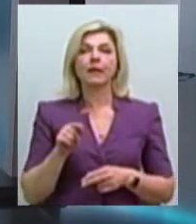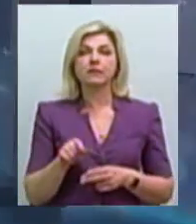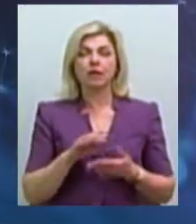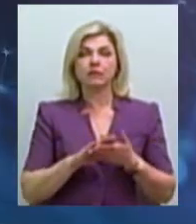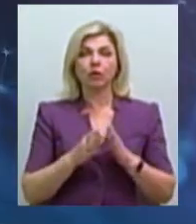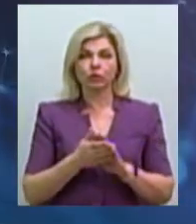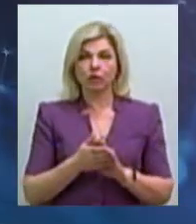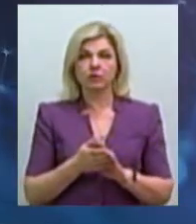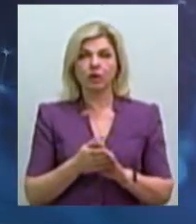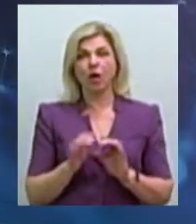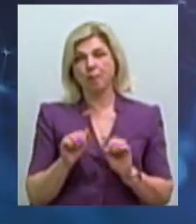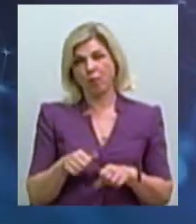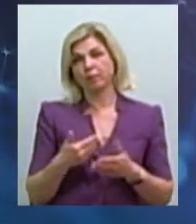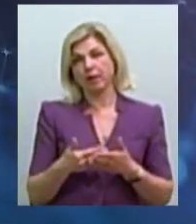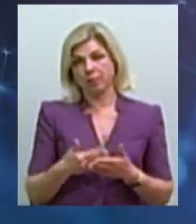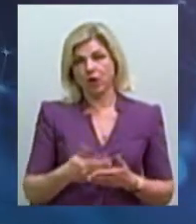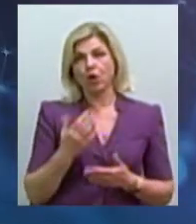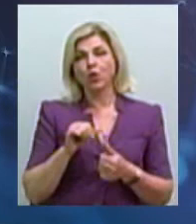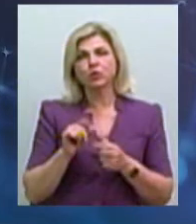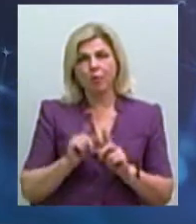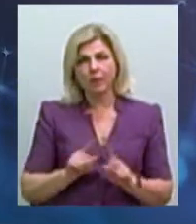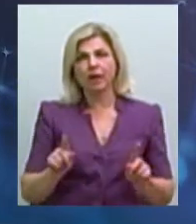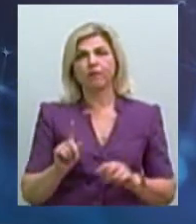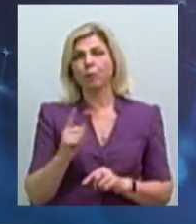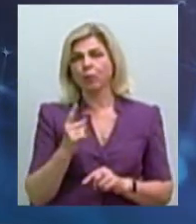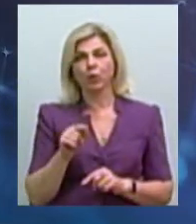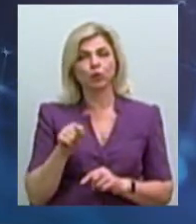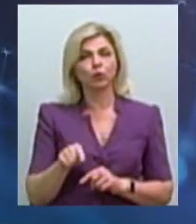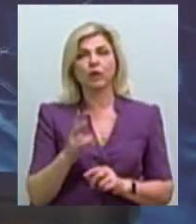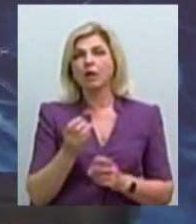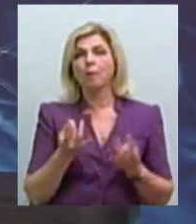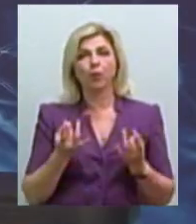можу припустити, що вона особлива ще й тому, що тут не просто